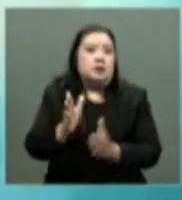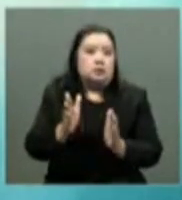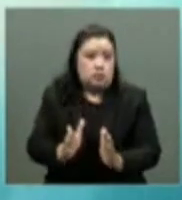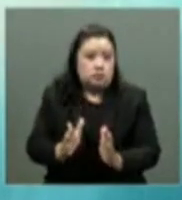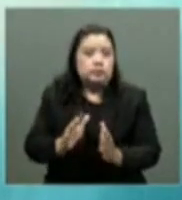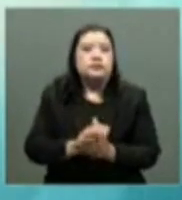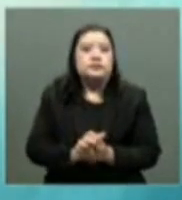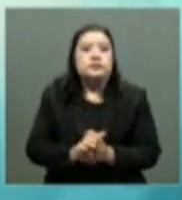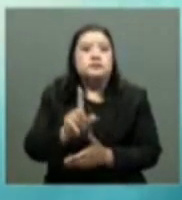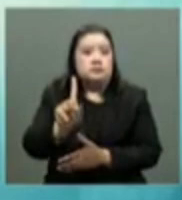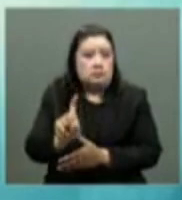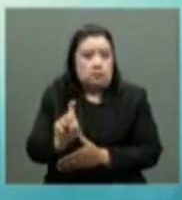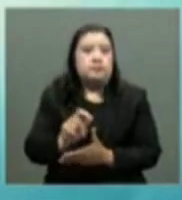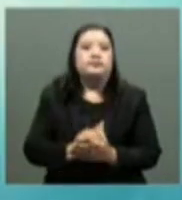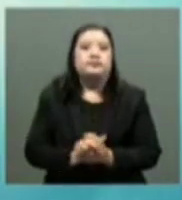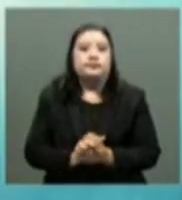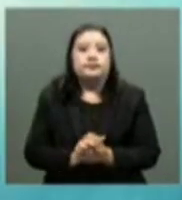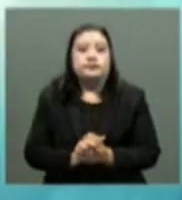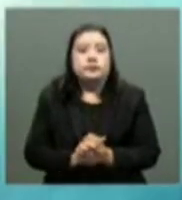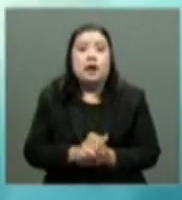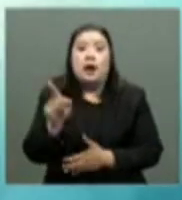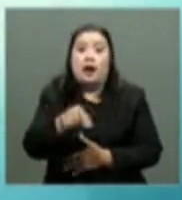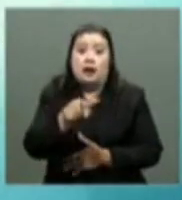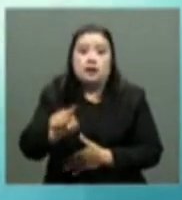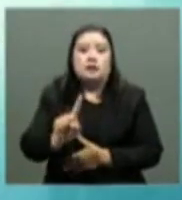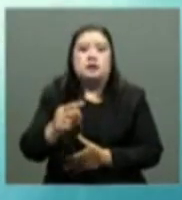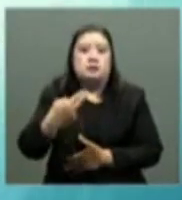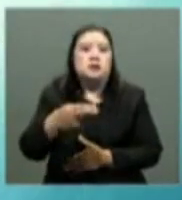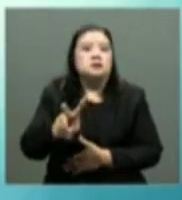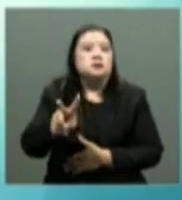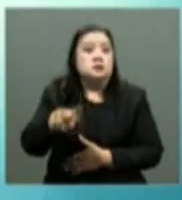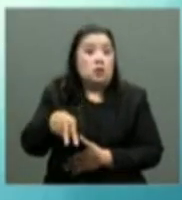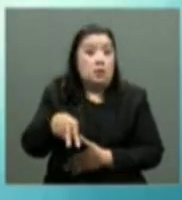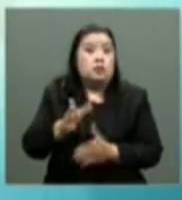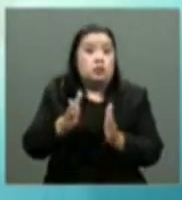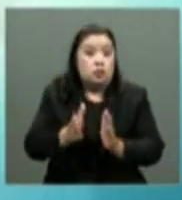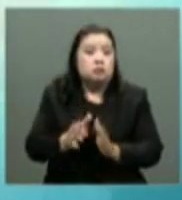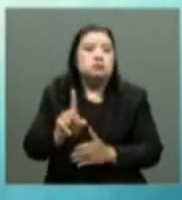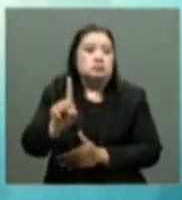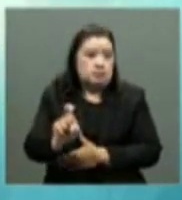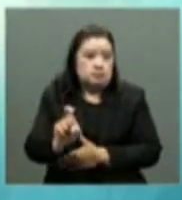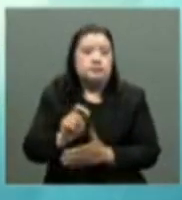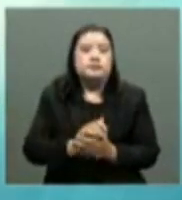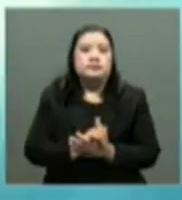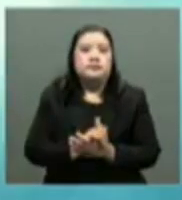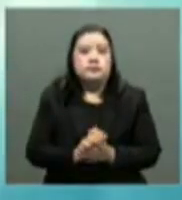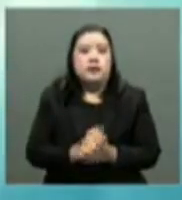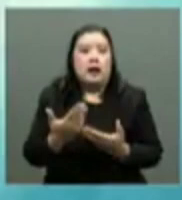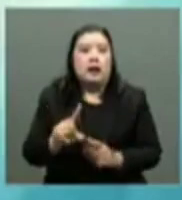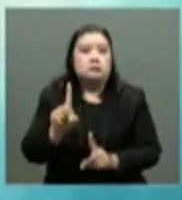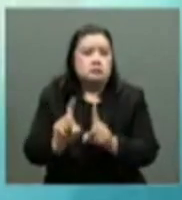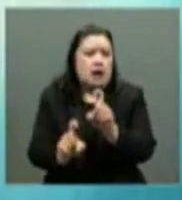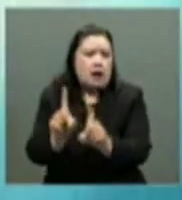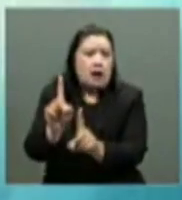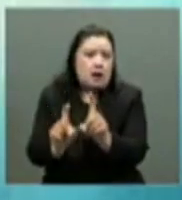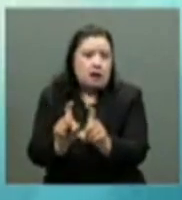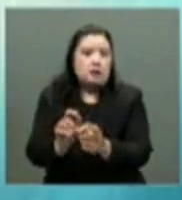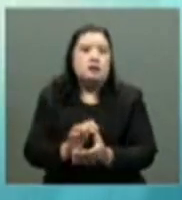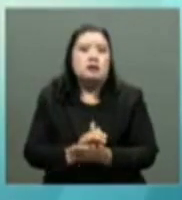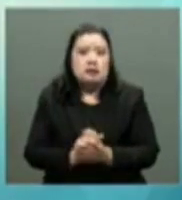15,700 กว่าแล้วก็อังกฤษ 12,000 กว่าคนนะครับ รายต่างๆที่เสียชีวิตนี้น